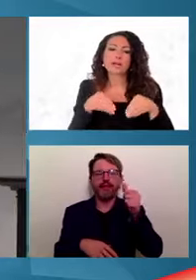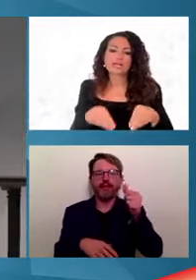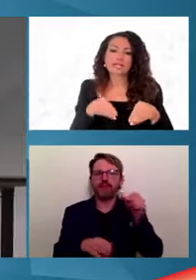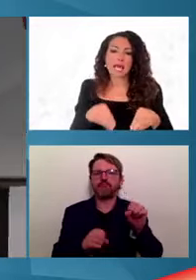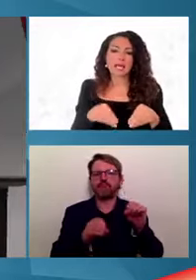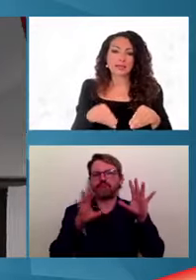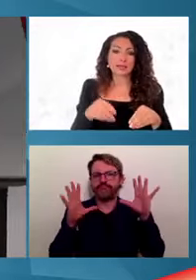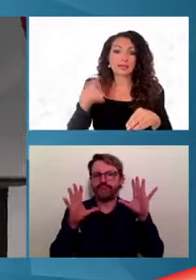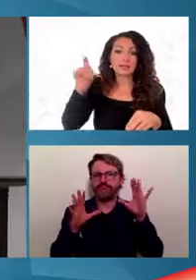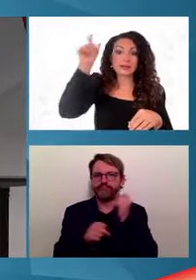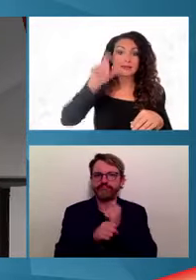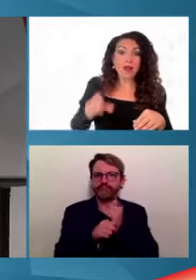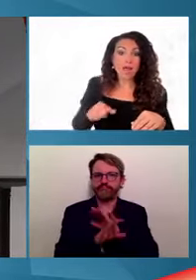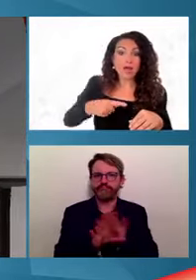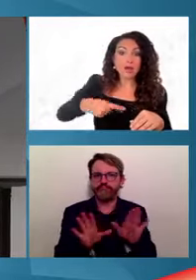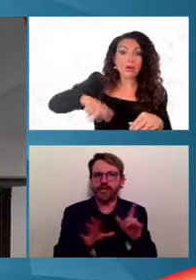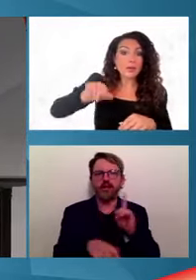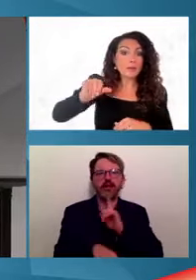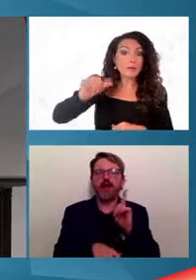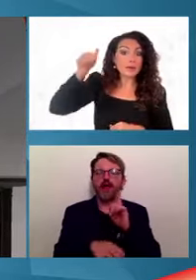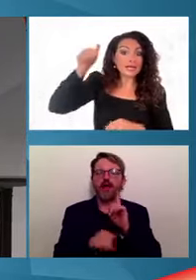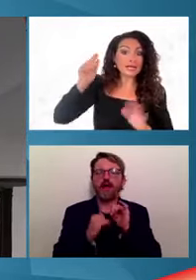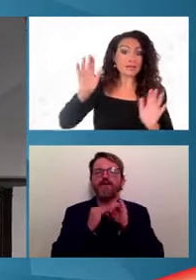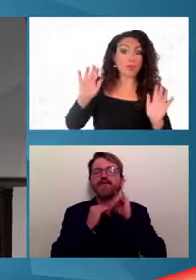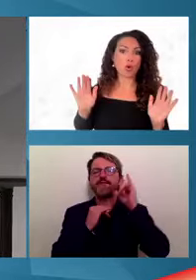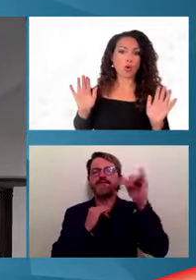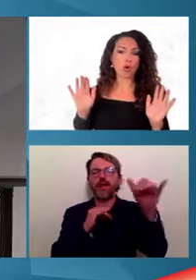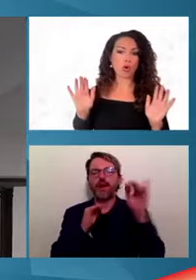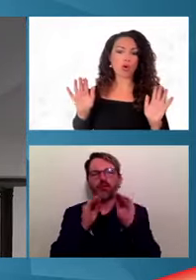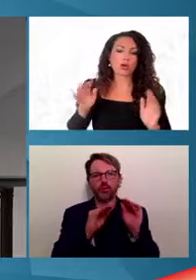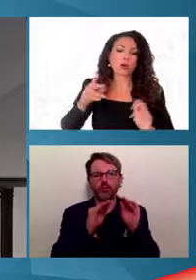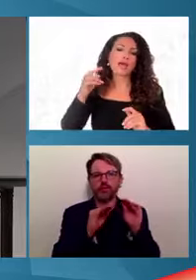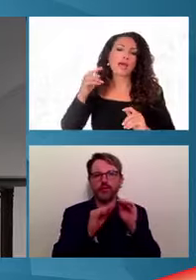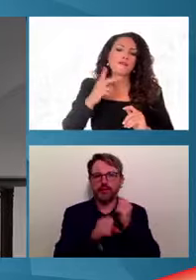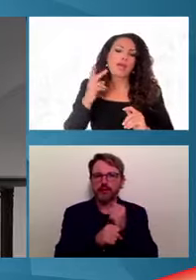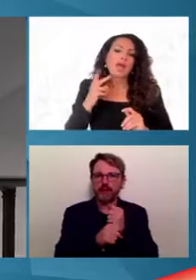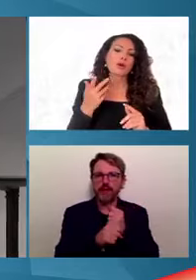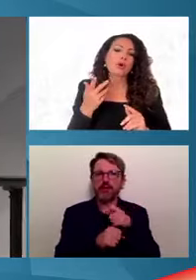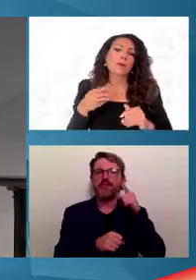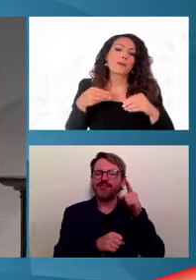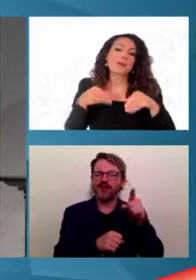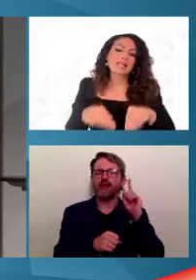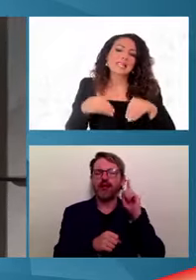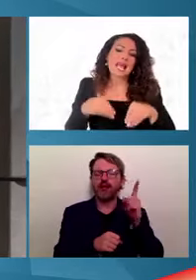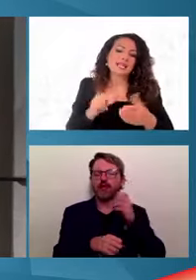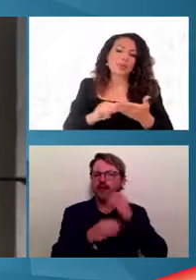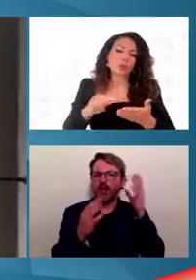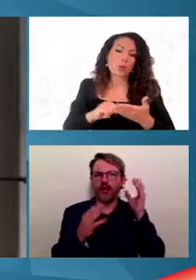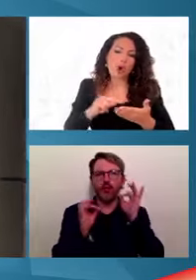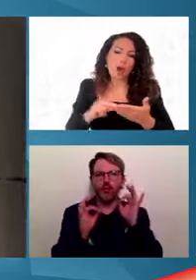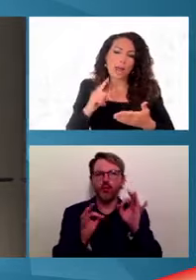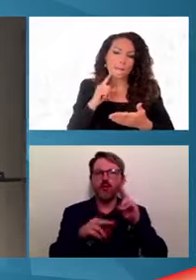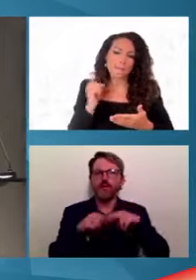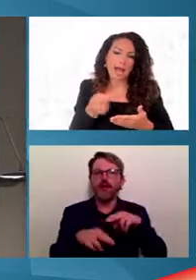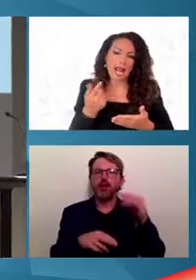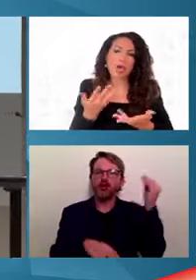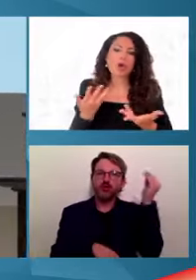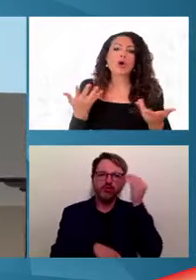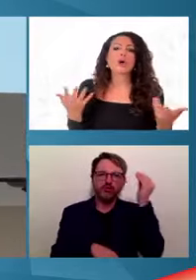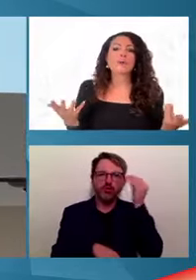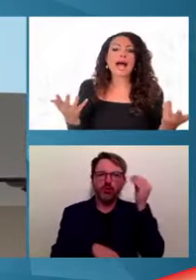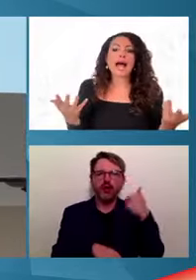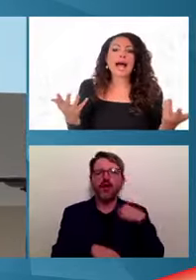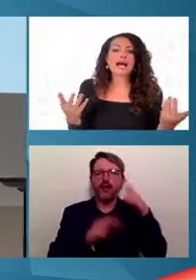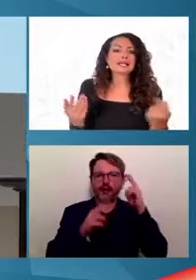distanza, cosa insomma è chiaro, era utile, è sempre utile andare in presenza a scuola perché c'è anche la socialità, però insomma non abbiamo lasciato